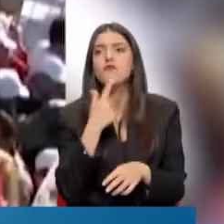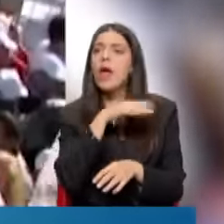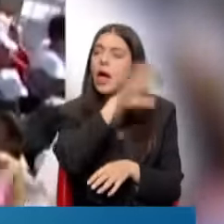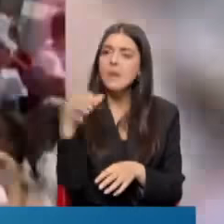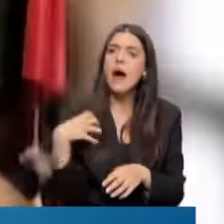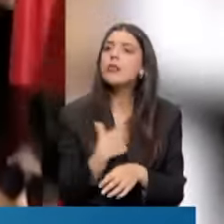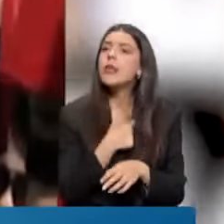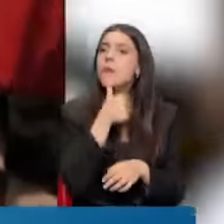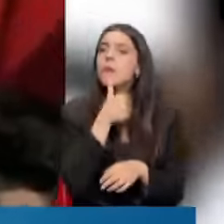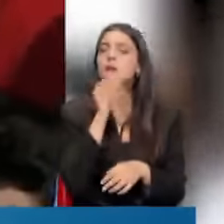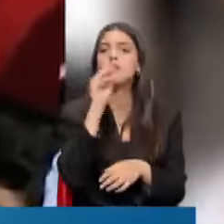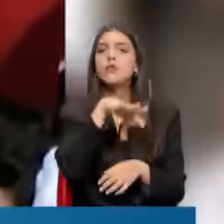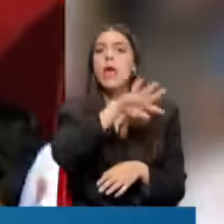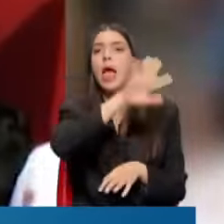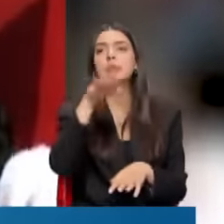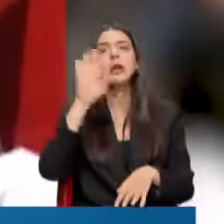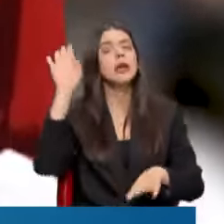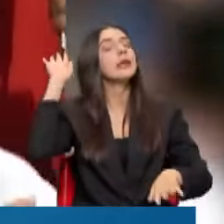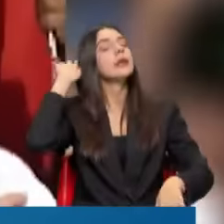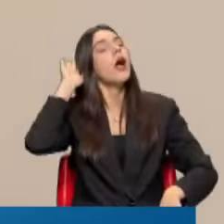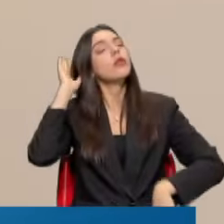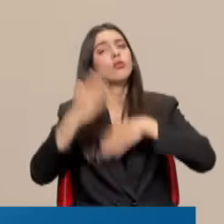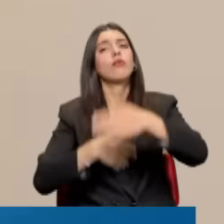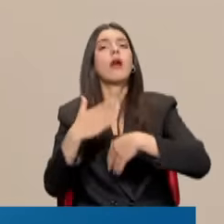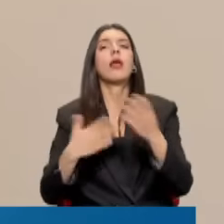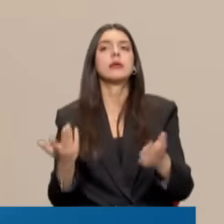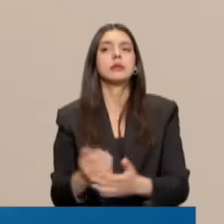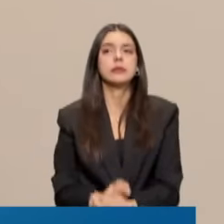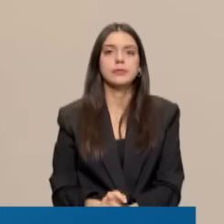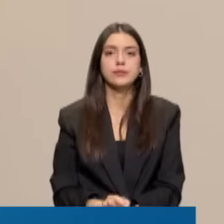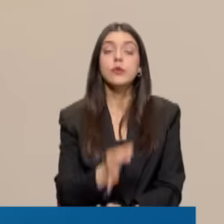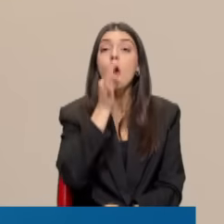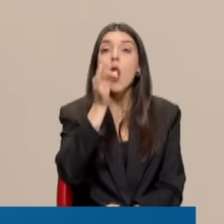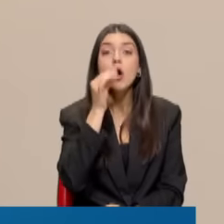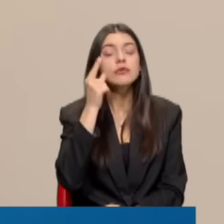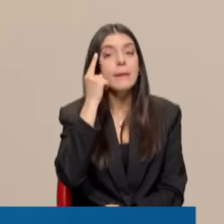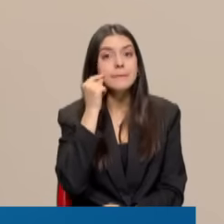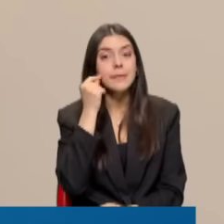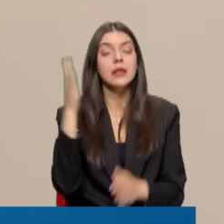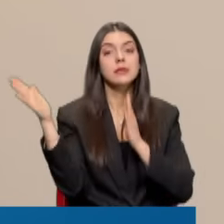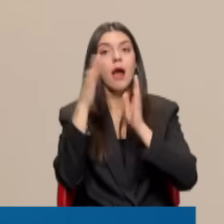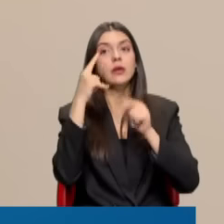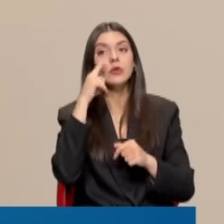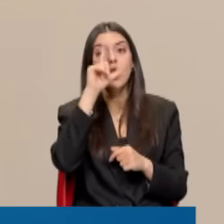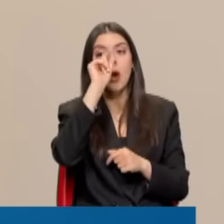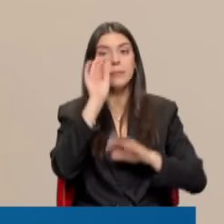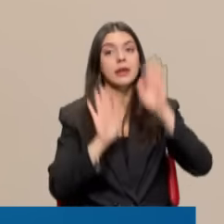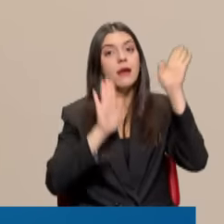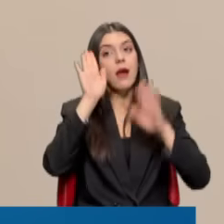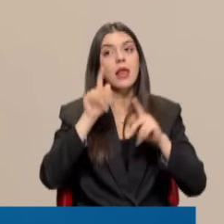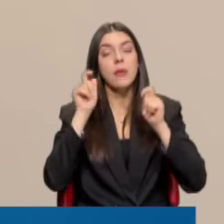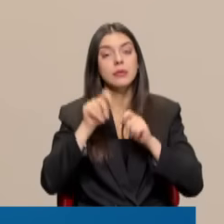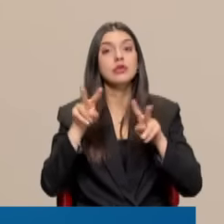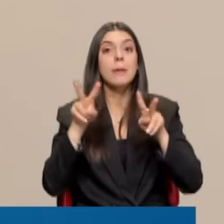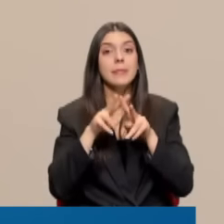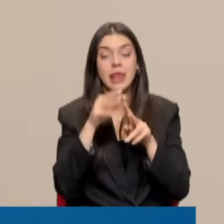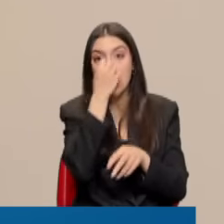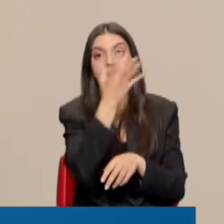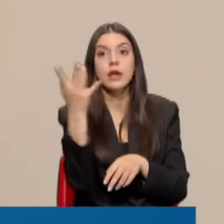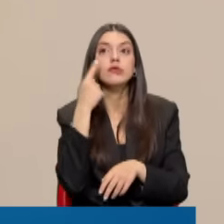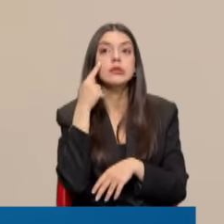birlikte orada şöyle yatıp yuvarlanın ya Ocak mayıs ayı içerisinde 11 ihale yapılmış millet bahçesi ihalesi